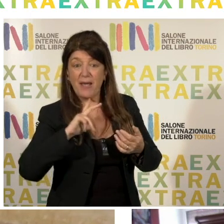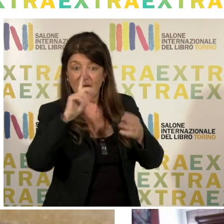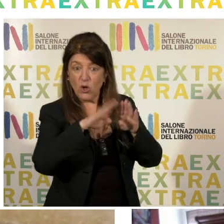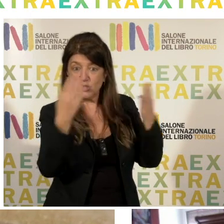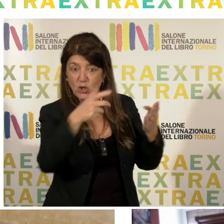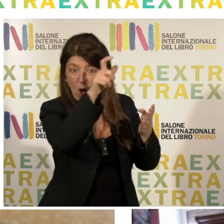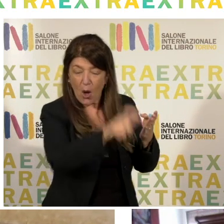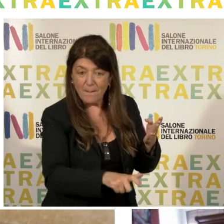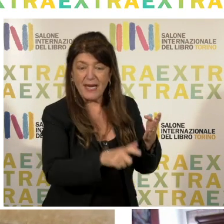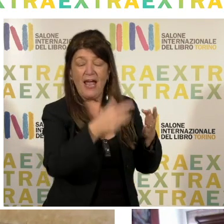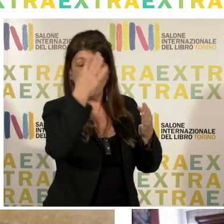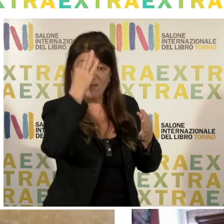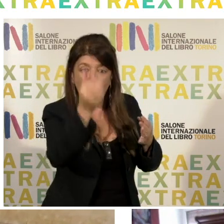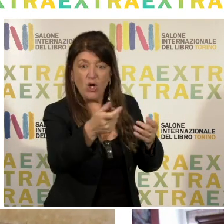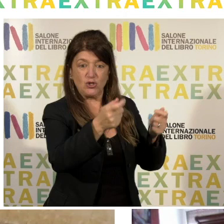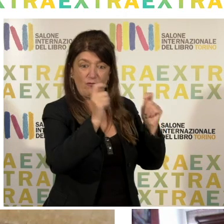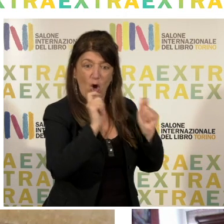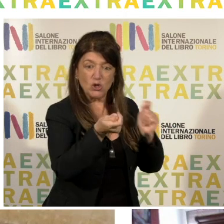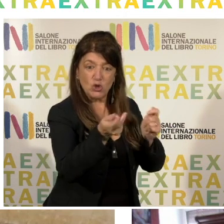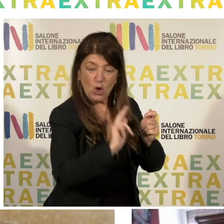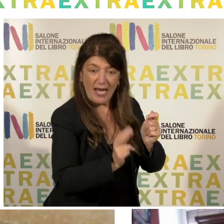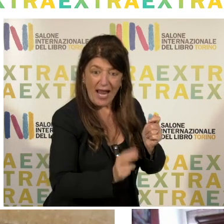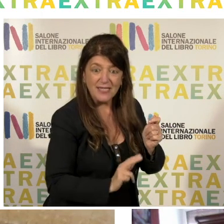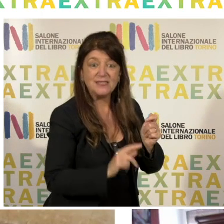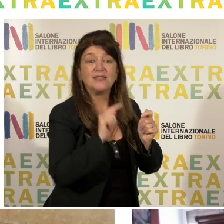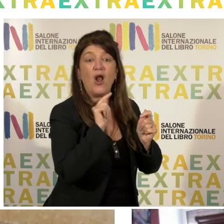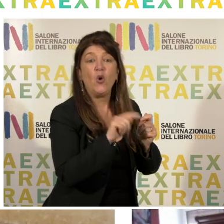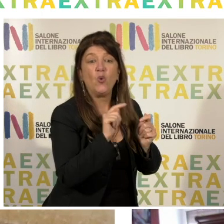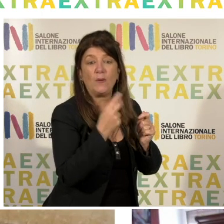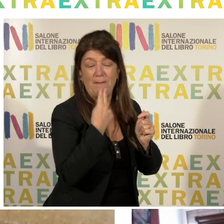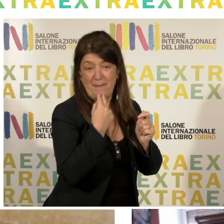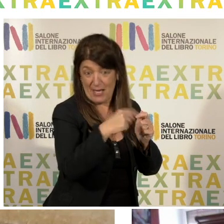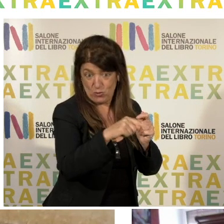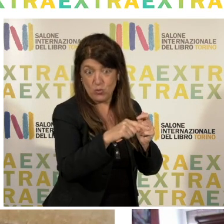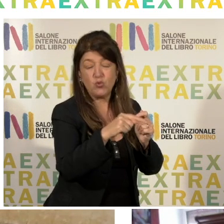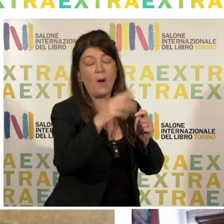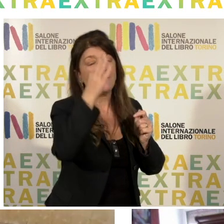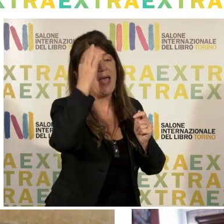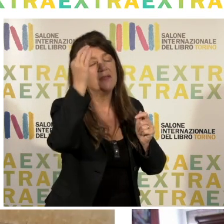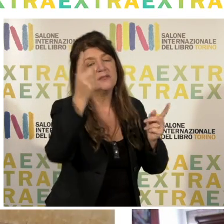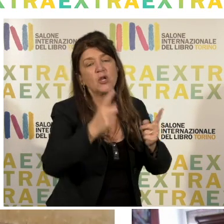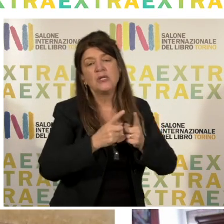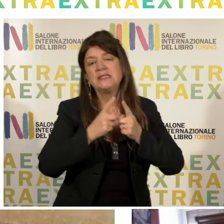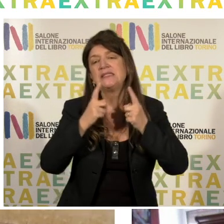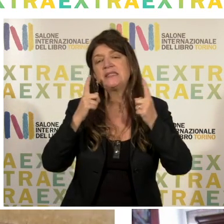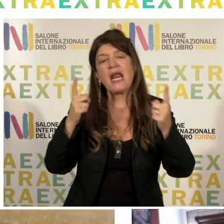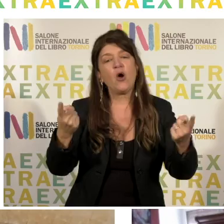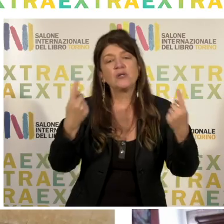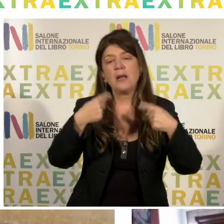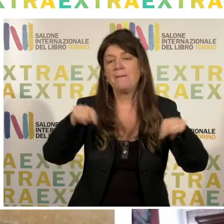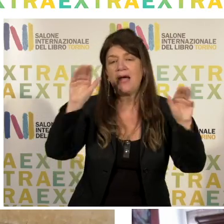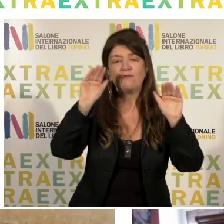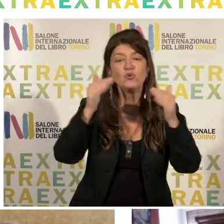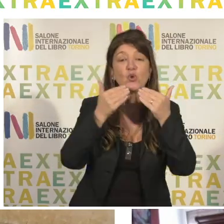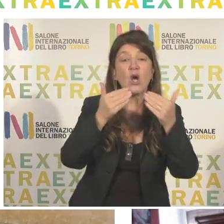credo rappresenti una pensiero straordinario e attualissimo per il futuro. Grazie a tutti.